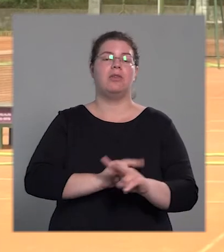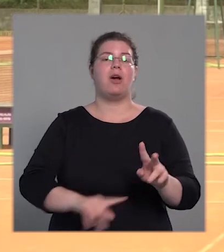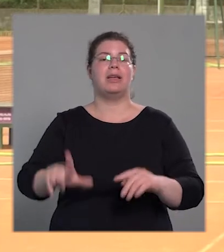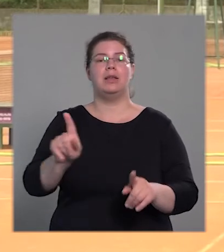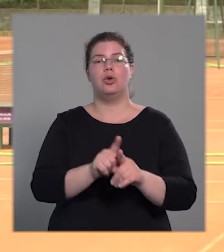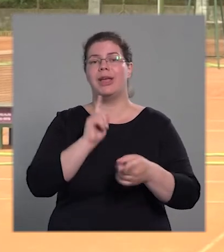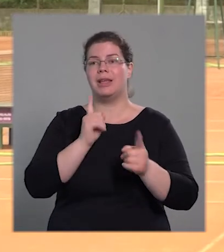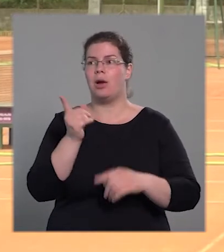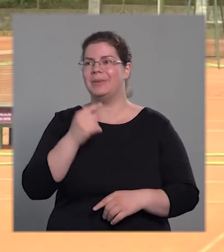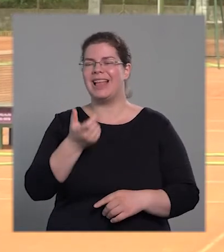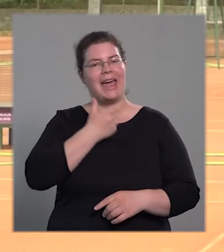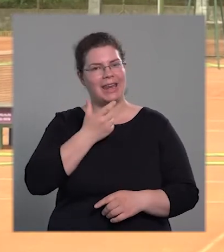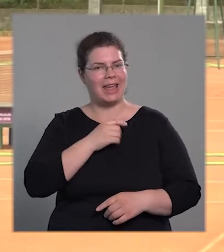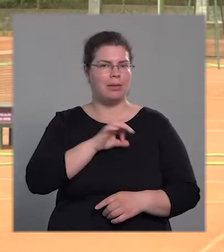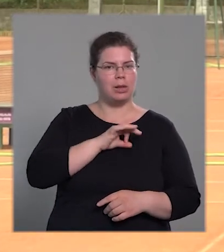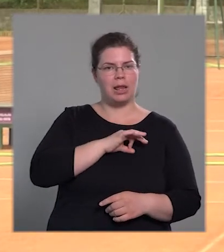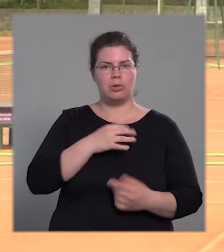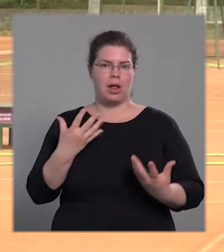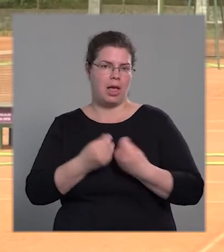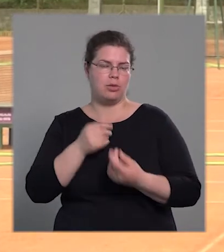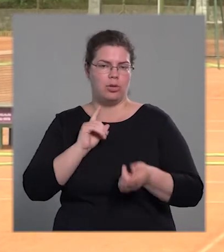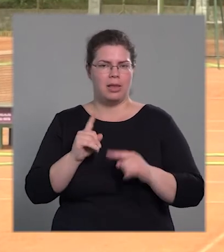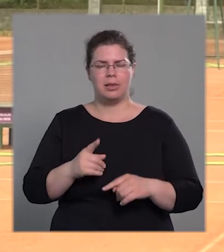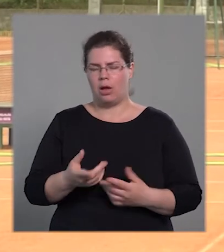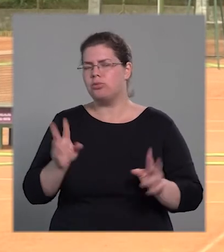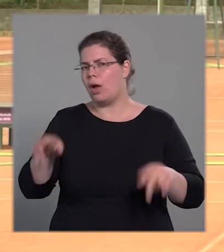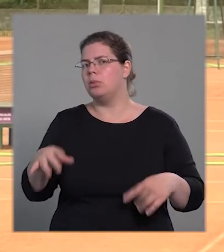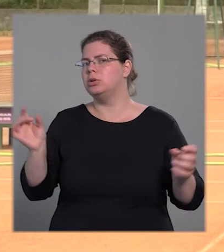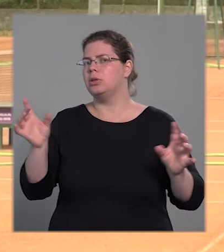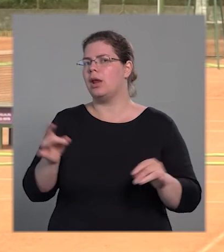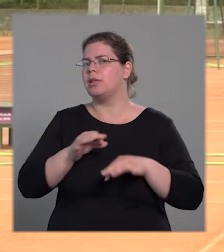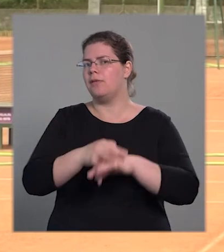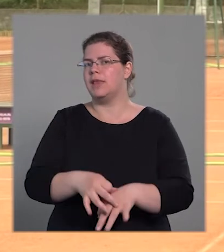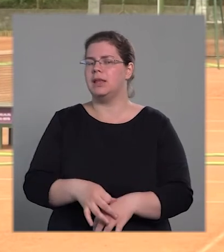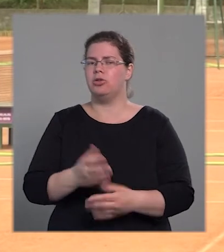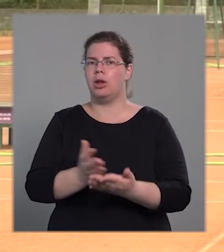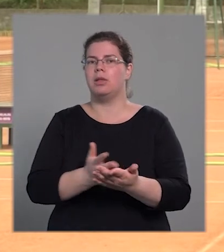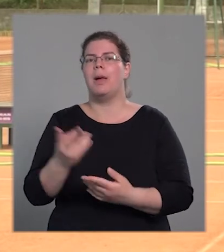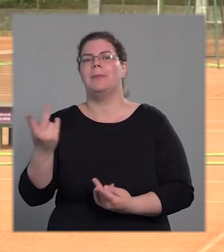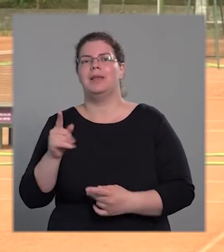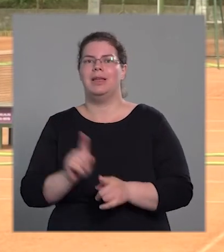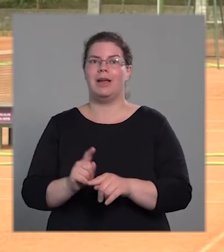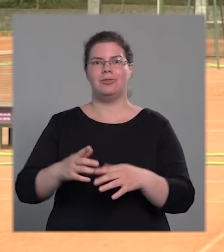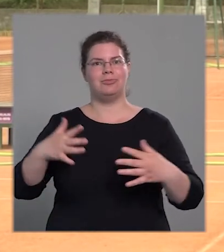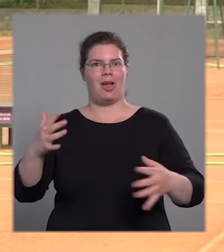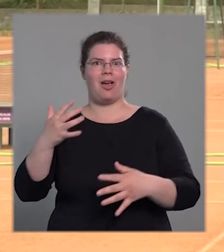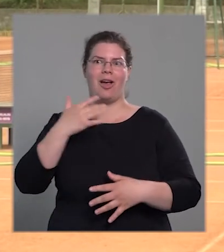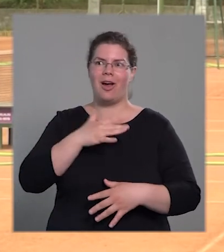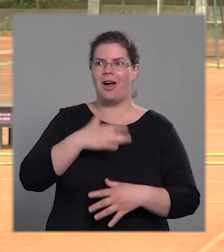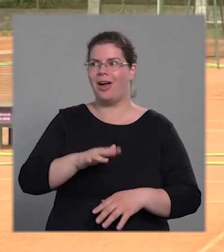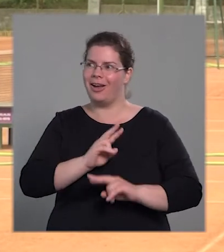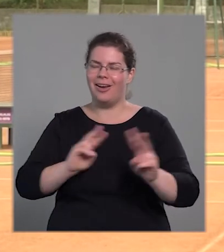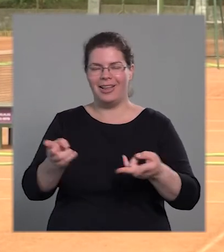a régi cimborákkal játszunk, ami kifejezetten ilyen stresszlevezetés szolgál. Persze ilyenkor aztán óriási ordibálások mennek a